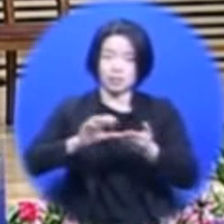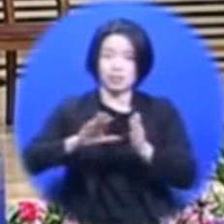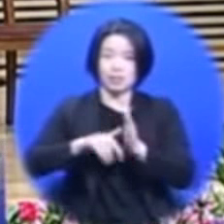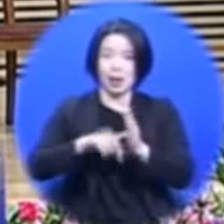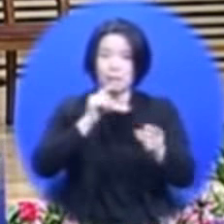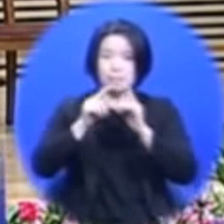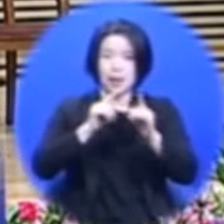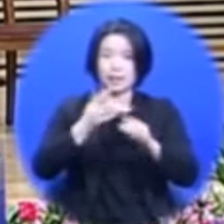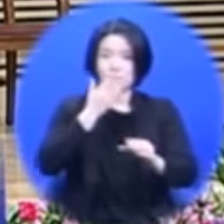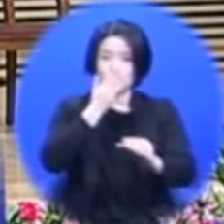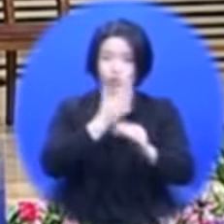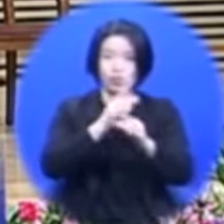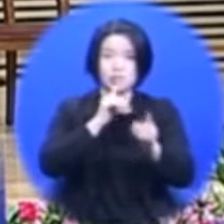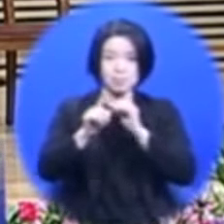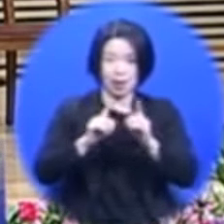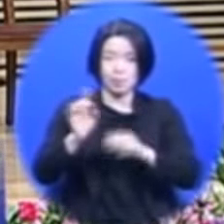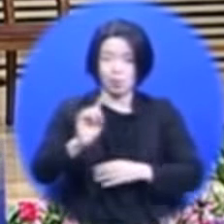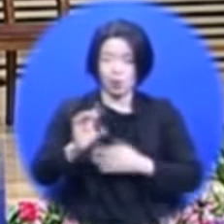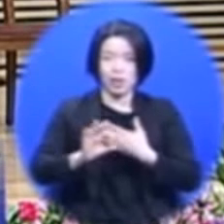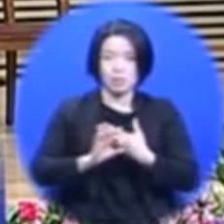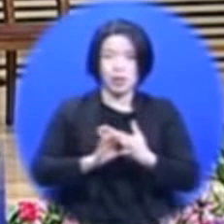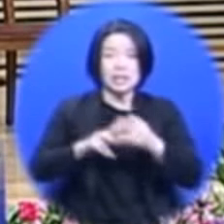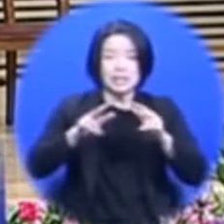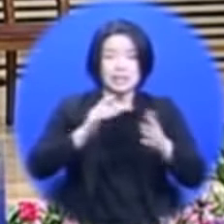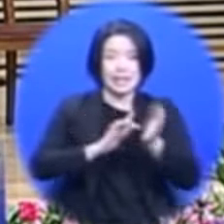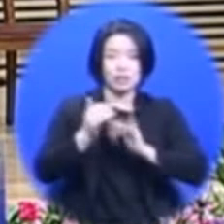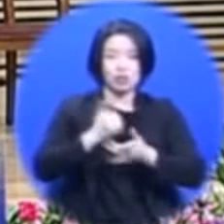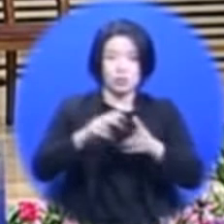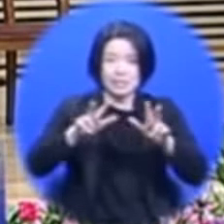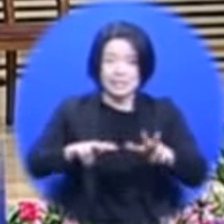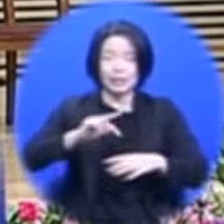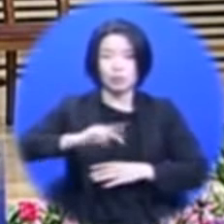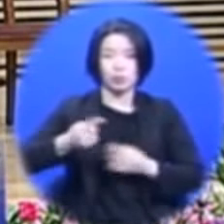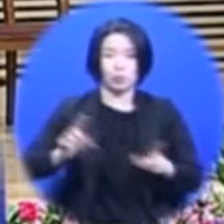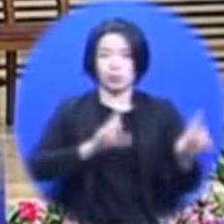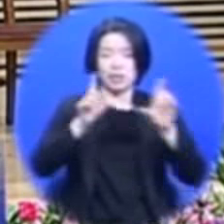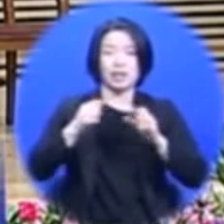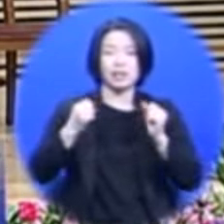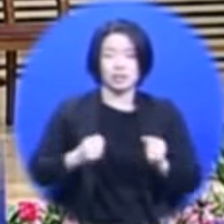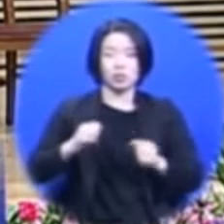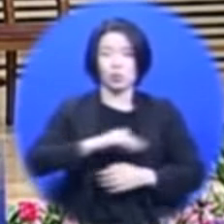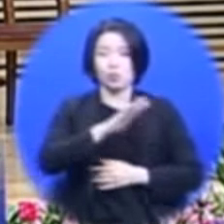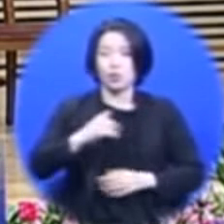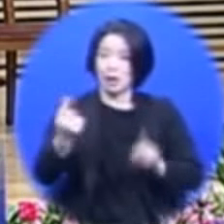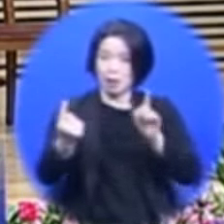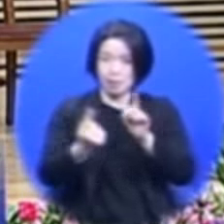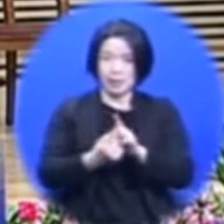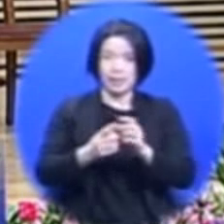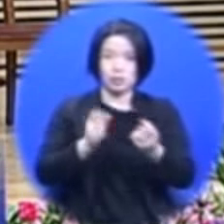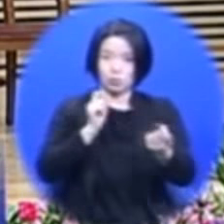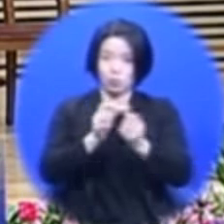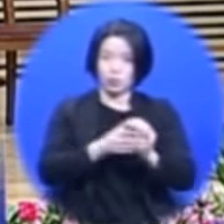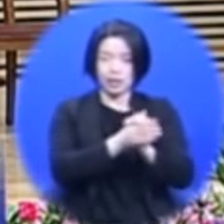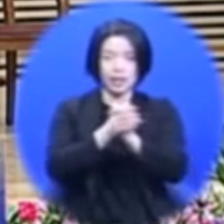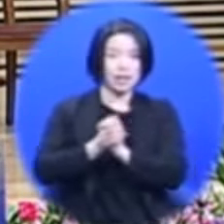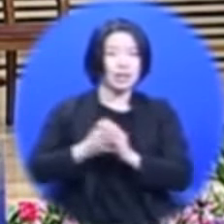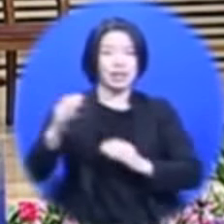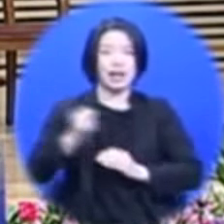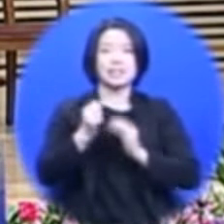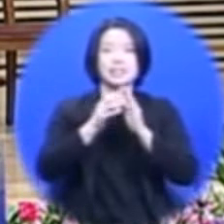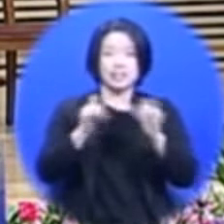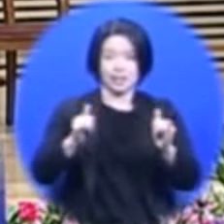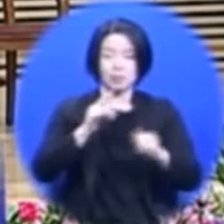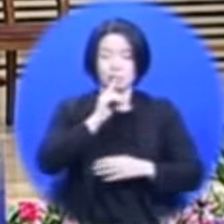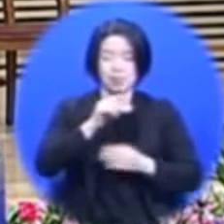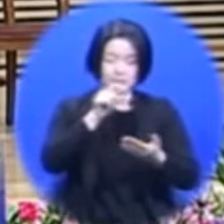하셨던 핵심은 예수님은 지금도 살아계시고 우리와 만나주시고 우리와 사귐을 갖는 분이라는 겁니다.